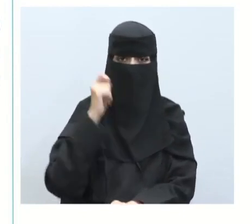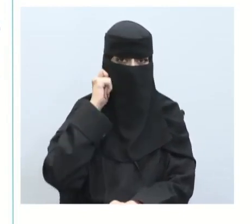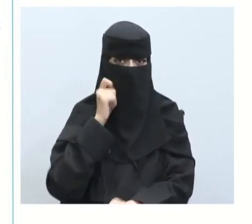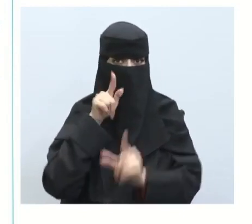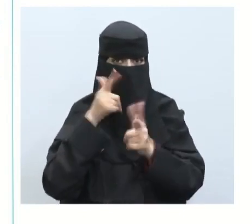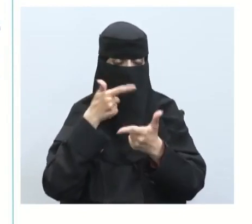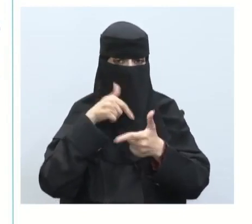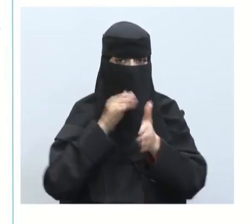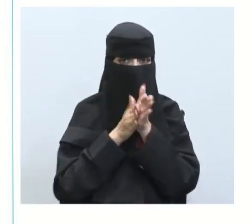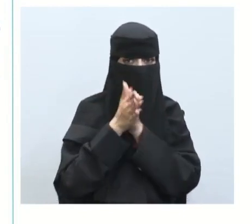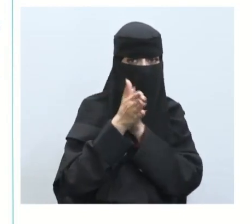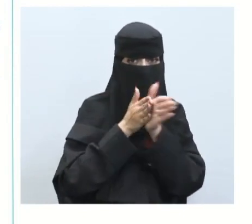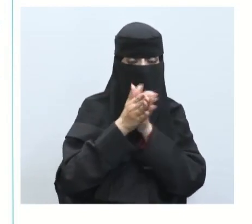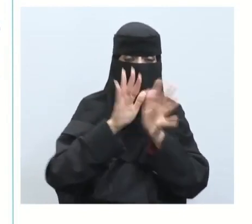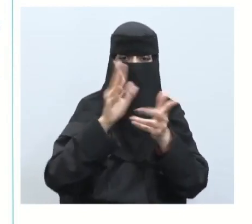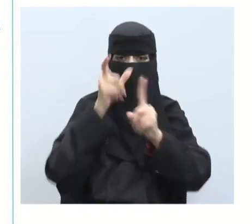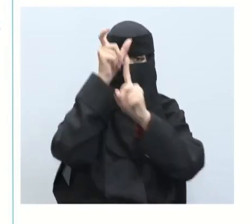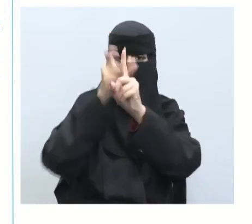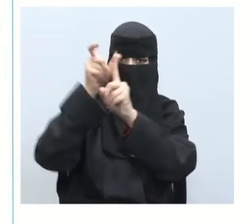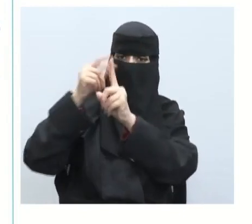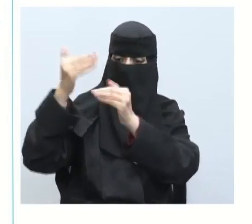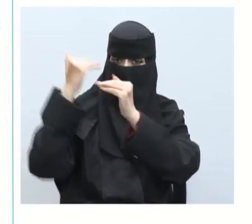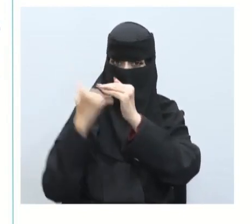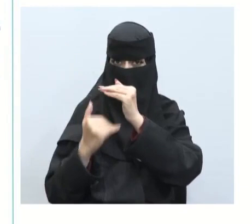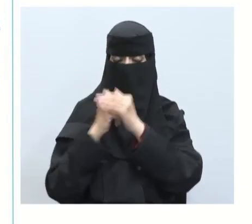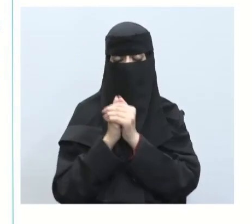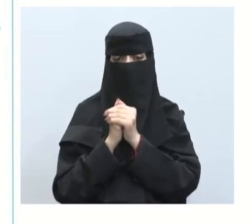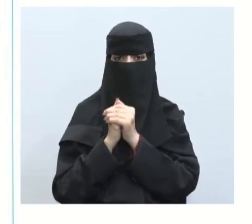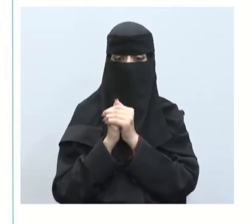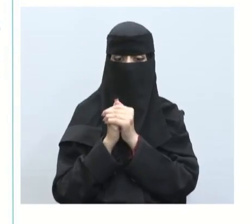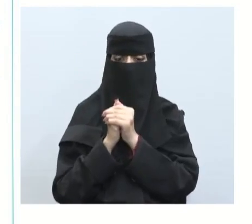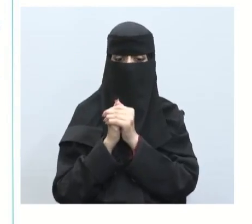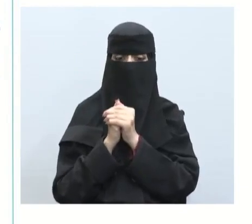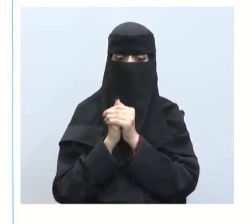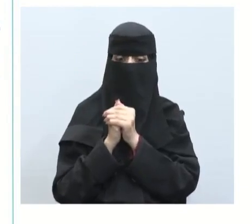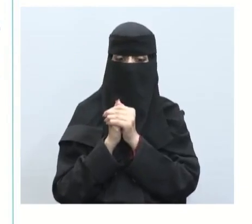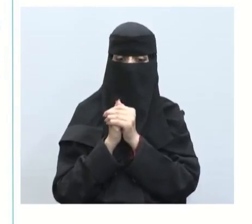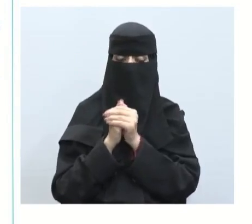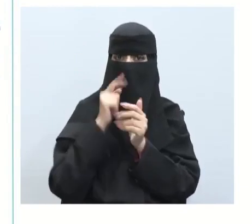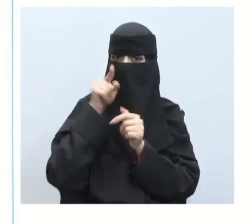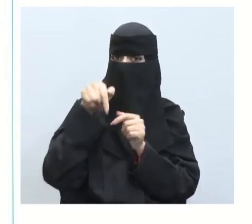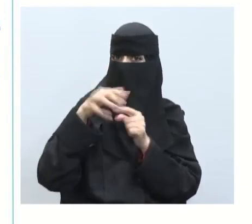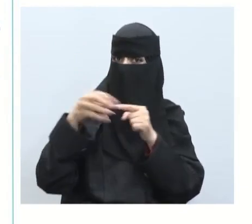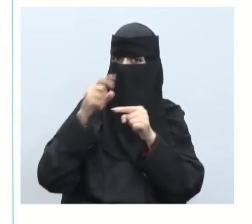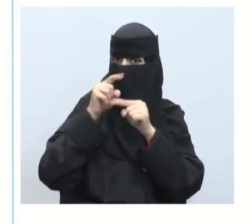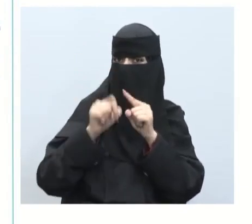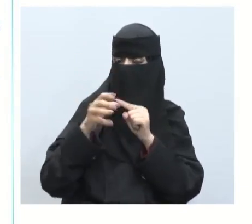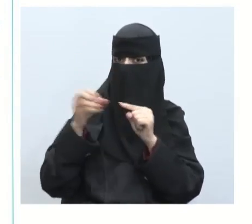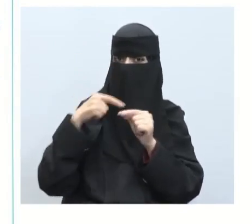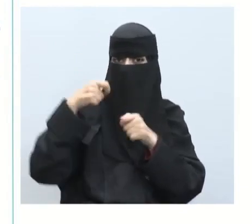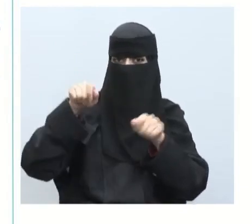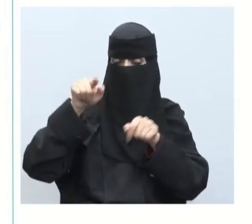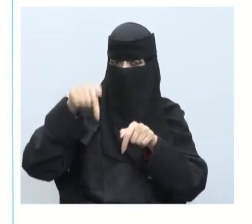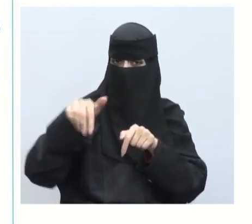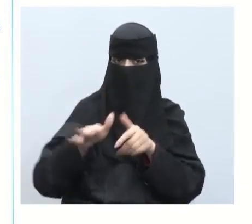الدرس هنالك بعض المدراء يعمل على التهديد والعقوبه يهدد الموظفين سيتم خصم مثلا اجر